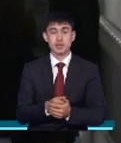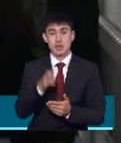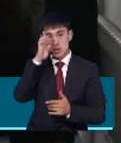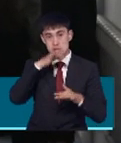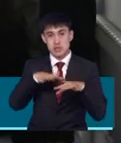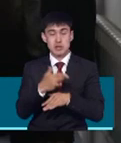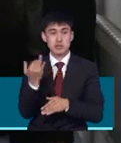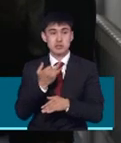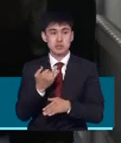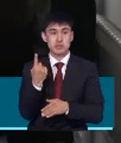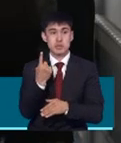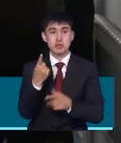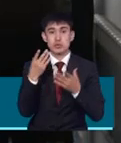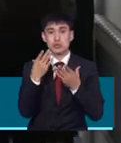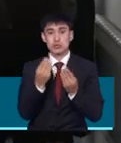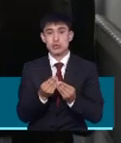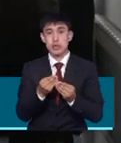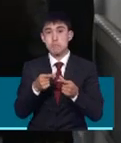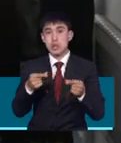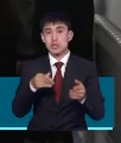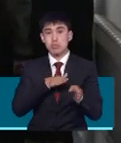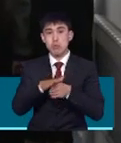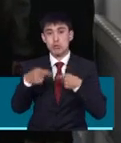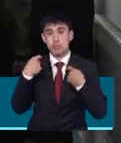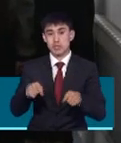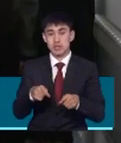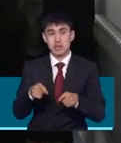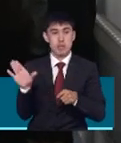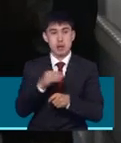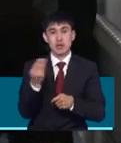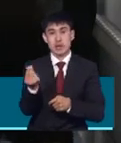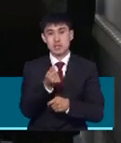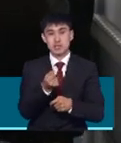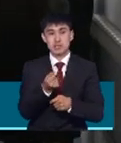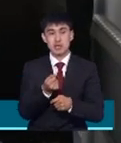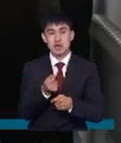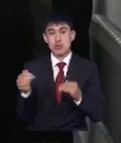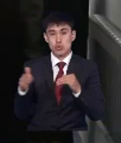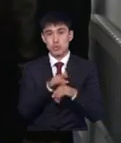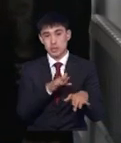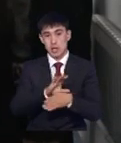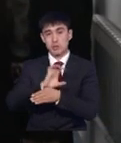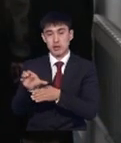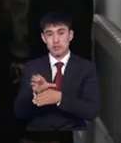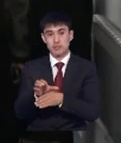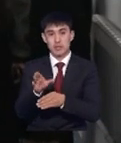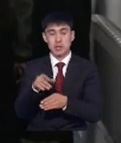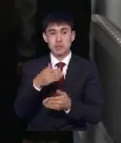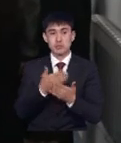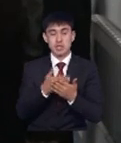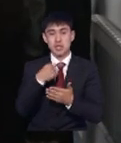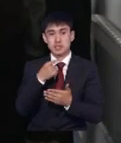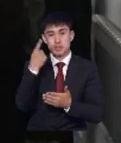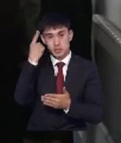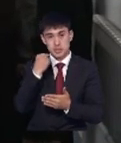күнде қалай билеттер шықты, толықтай сатылып өтті. Соның барлық ақшасы қайырымдылыққа жұмсалады. Яғни атап өтсе,